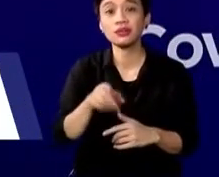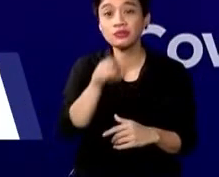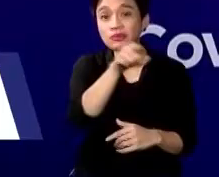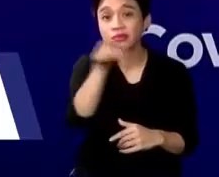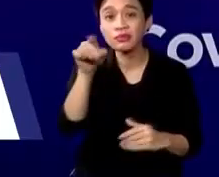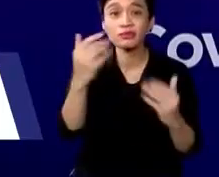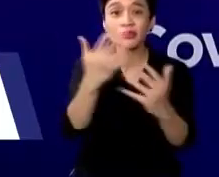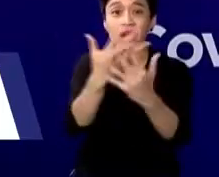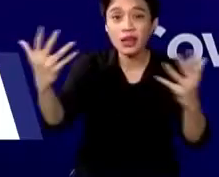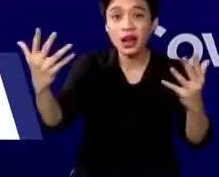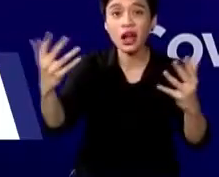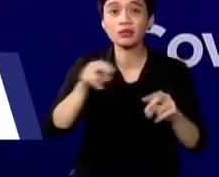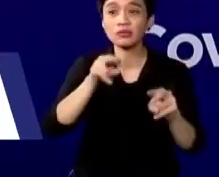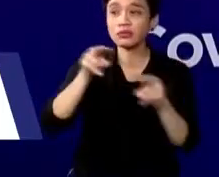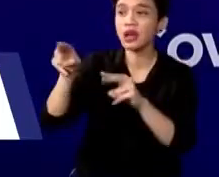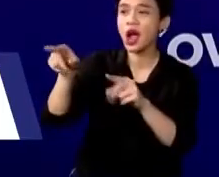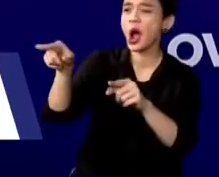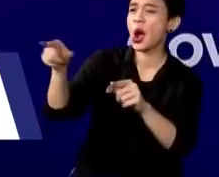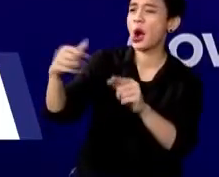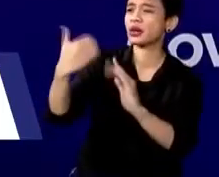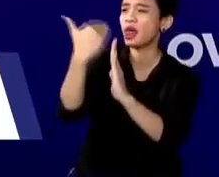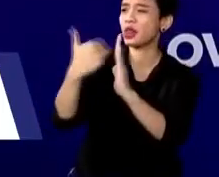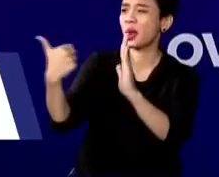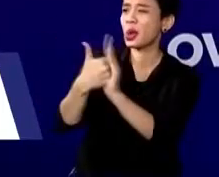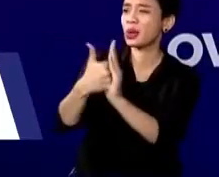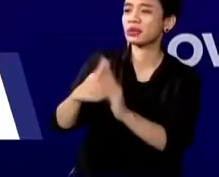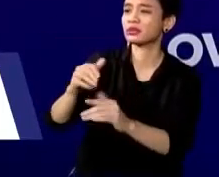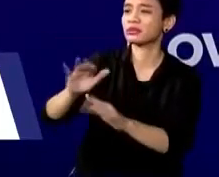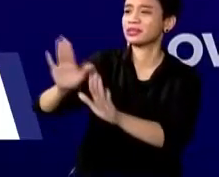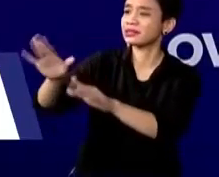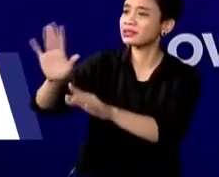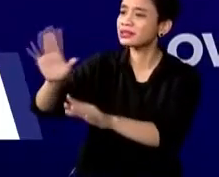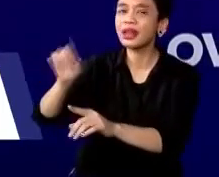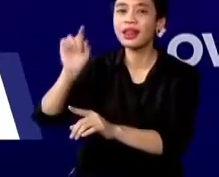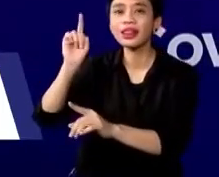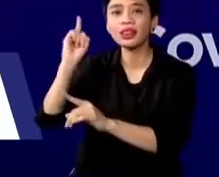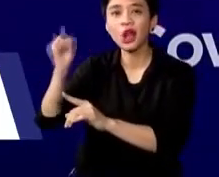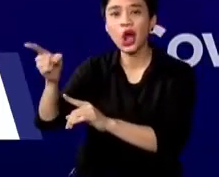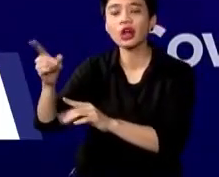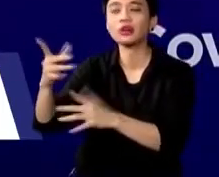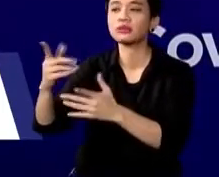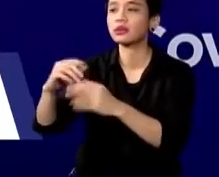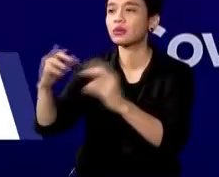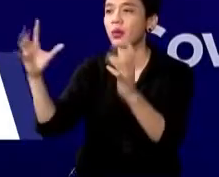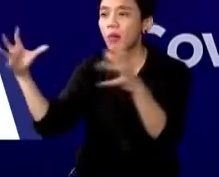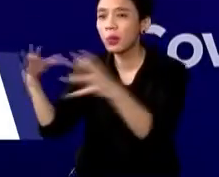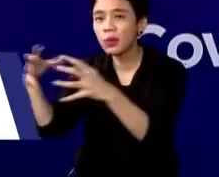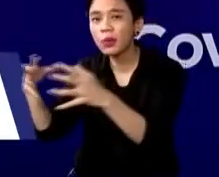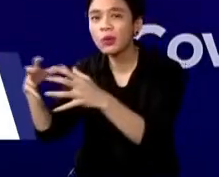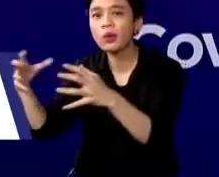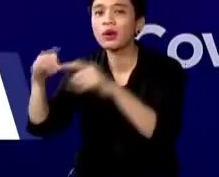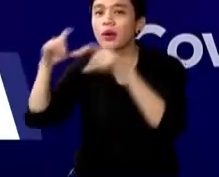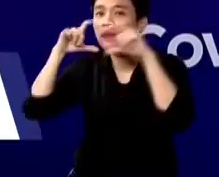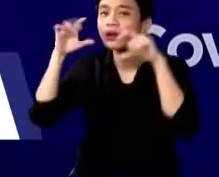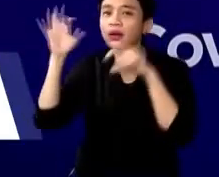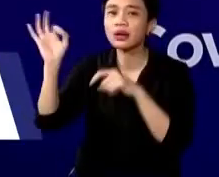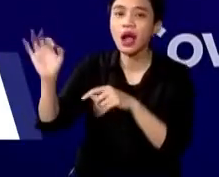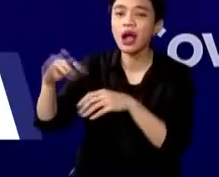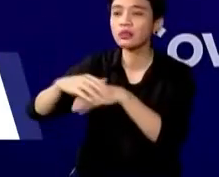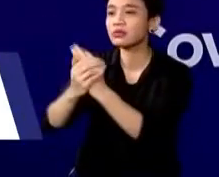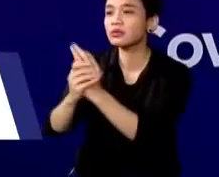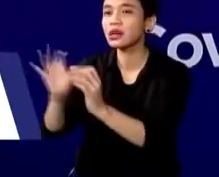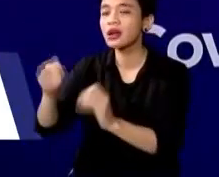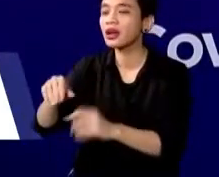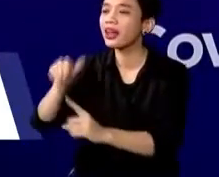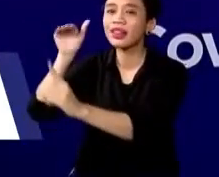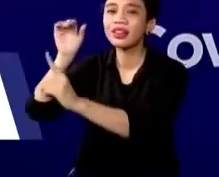saling mengingatkan bagi mereka yang berkerumunan tidak cuci tangan dan kemudian tidak menggunakan masker karena